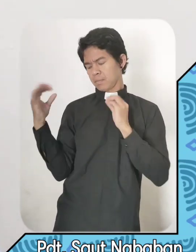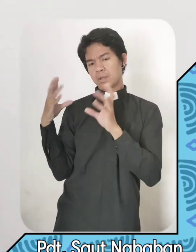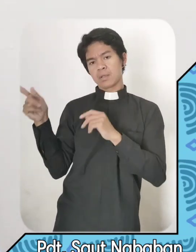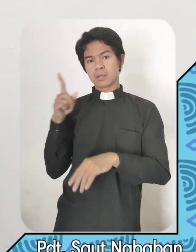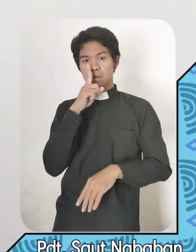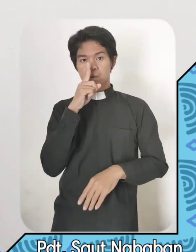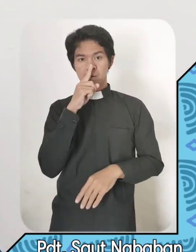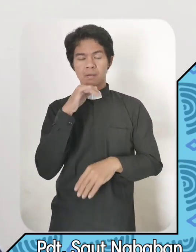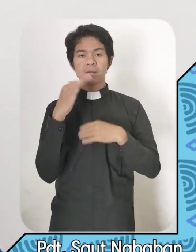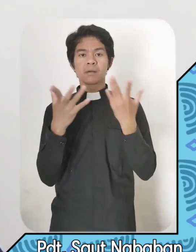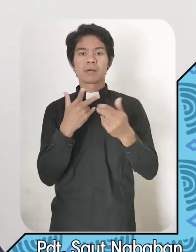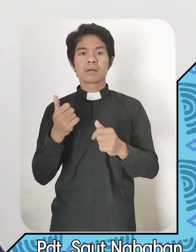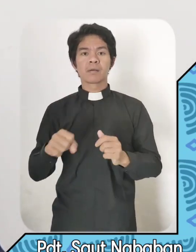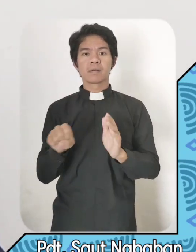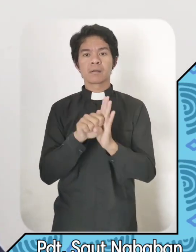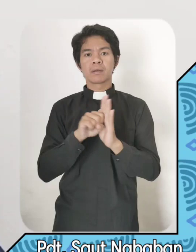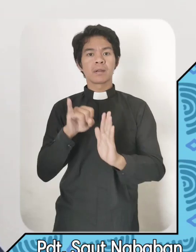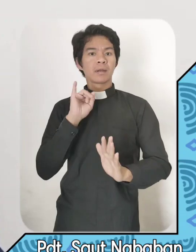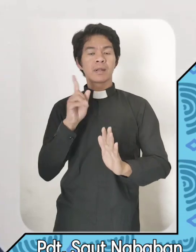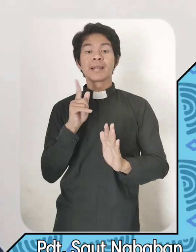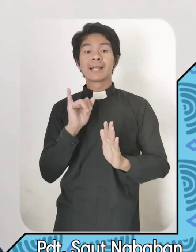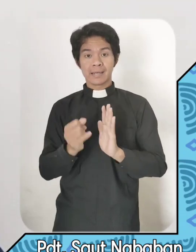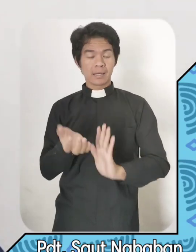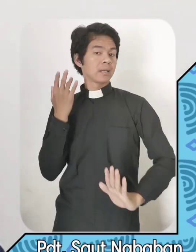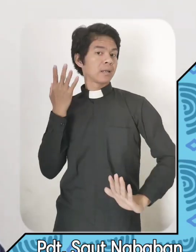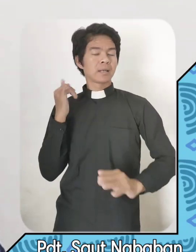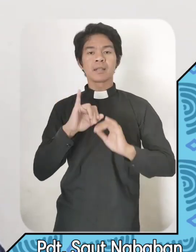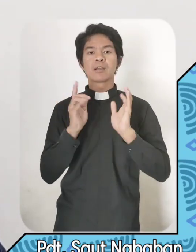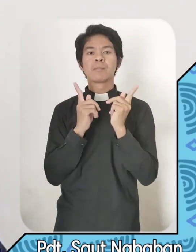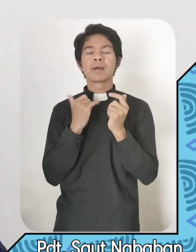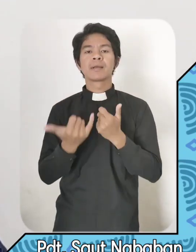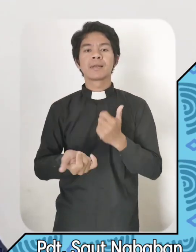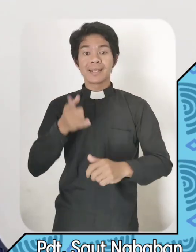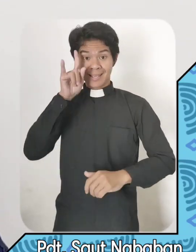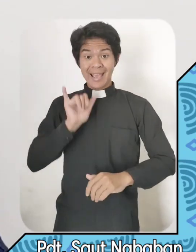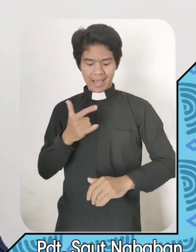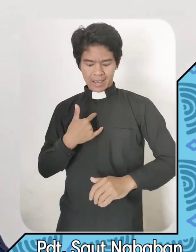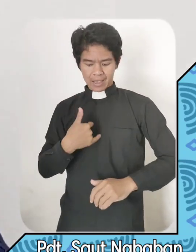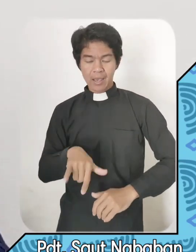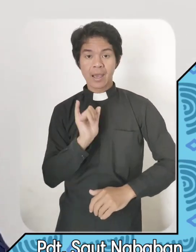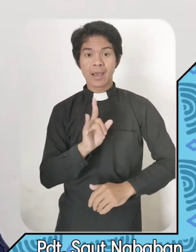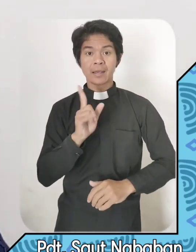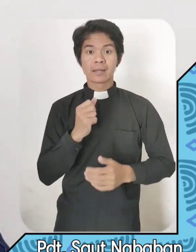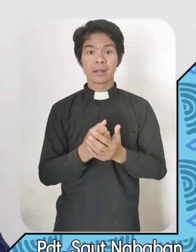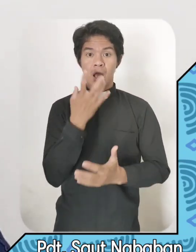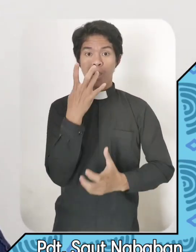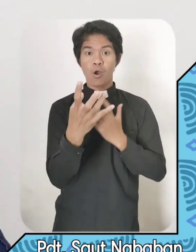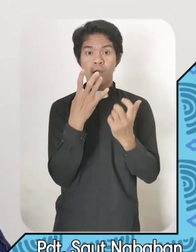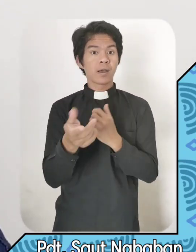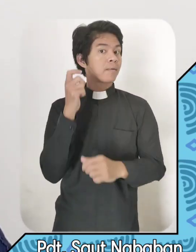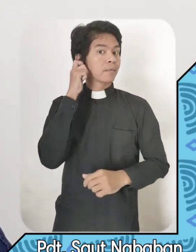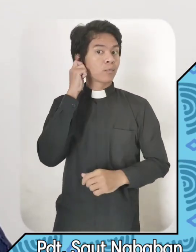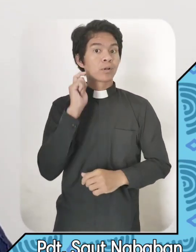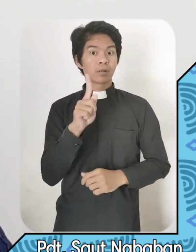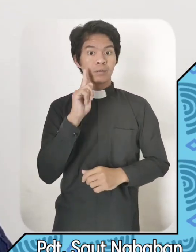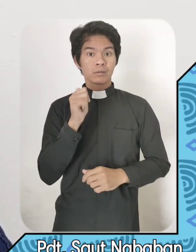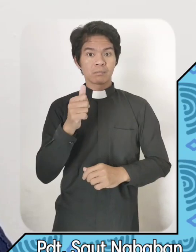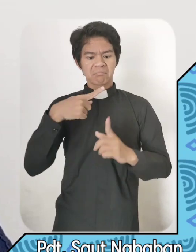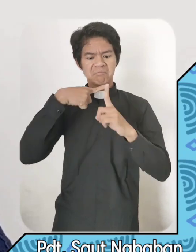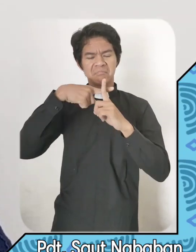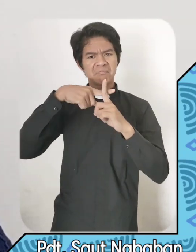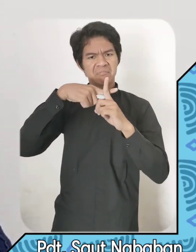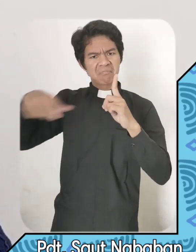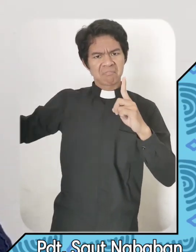Bahkan dalam pemahaman saudara kita di Serambi Iman yang lain, diyakini kalau kesaksian perempuan itu